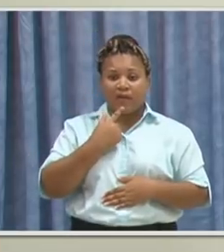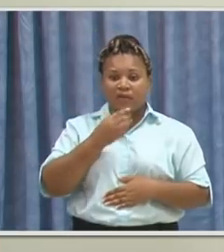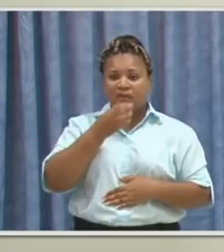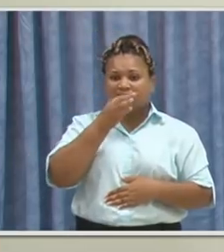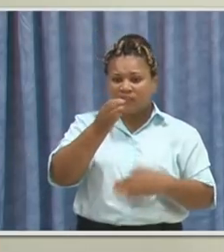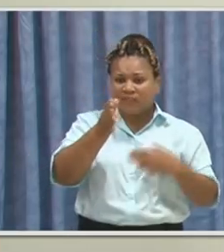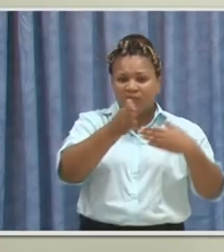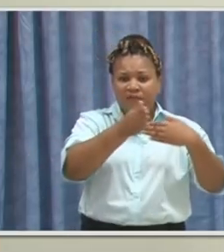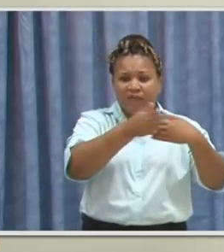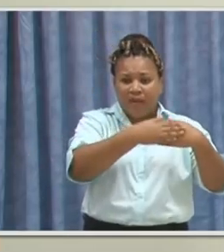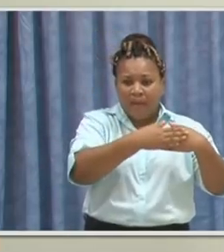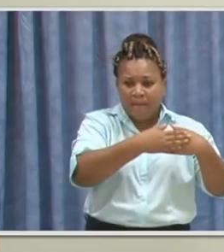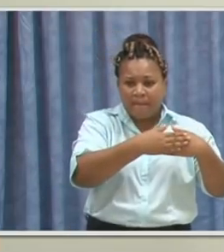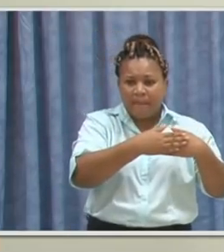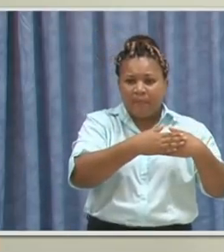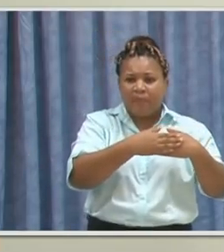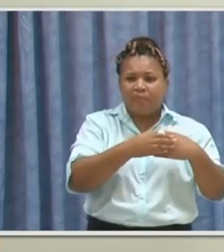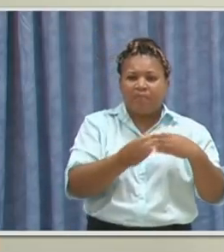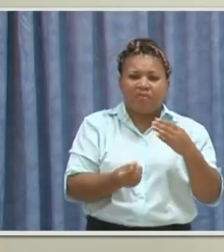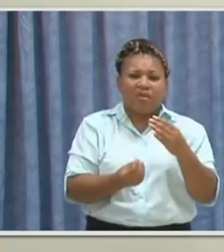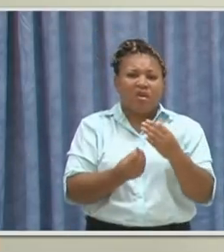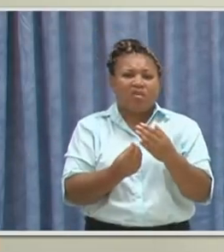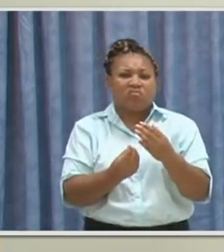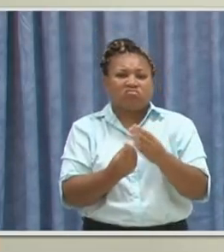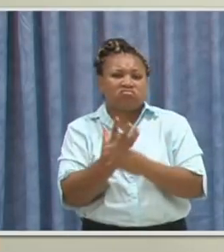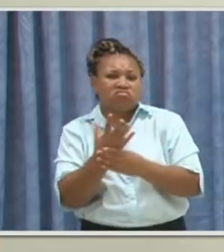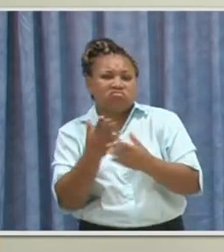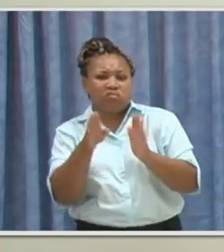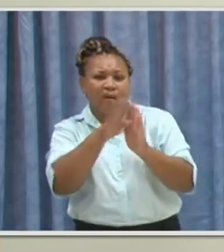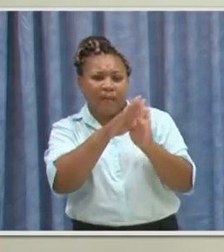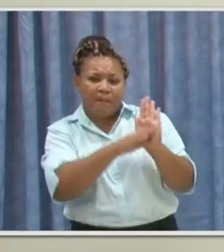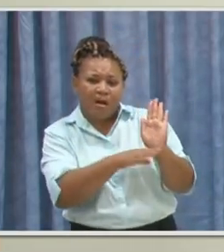orders qui gagnent faire, qui ont l'impact sur l'économie.